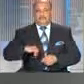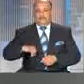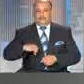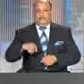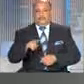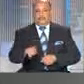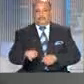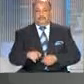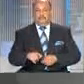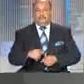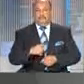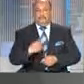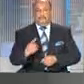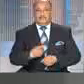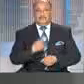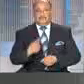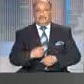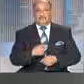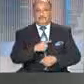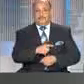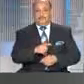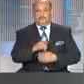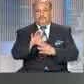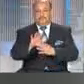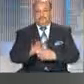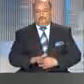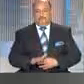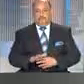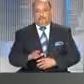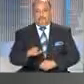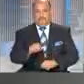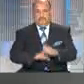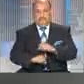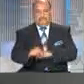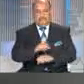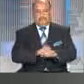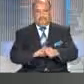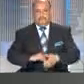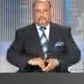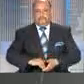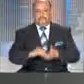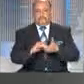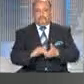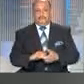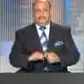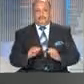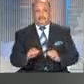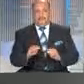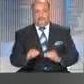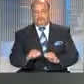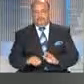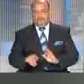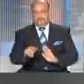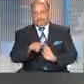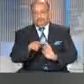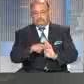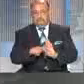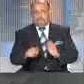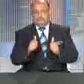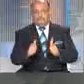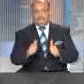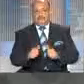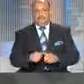تكون نهار 23. نجاح كان ثمره مجهودات مختلف الاطراف الفنيه والاداريه للاحاطه بهؤلاء